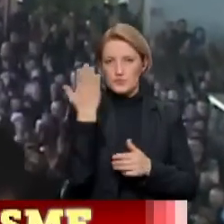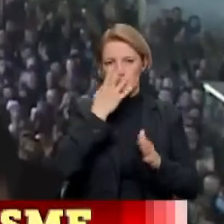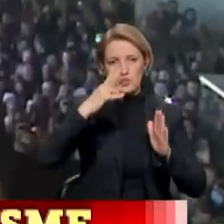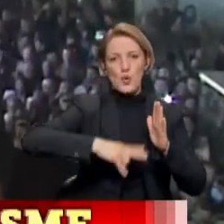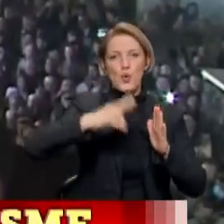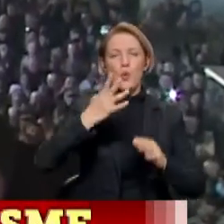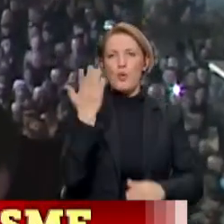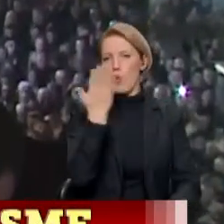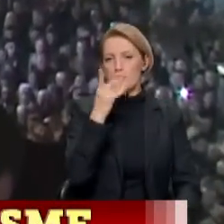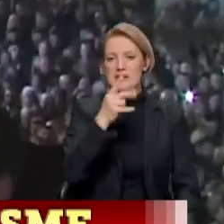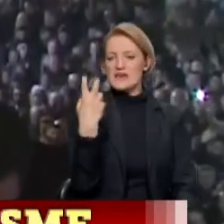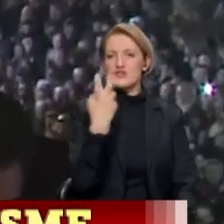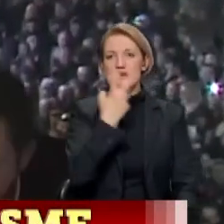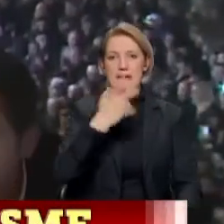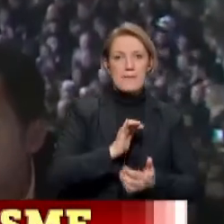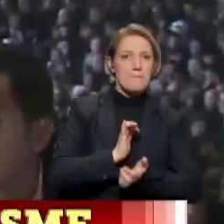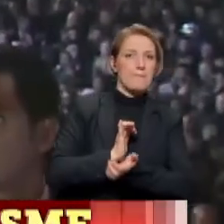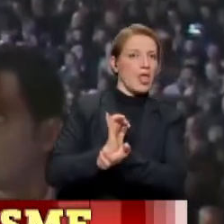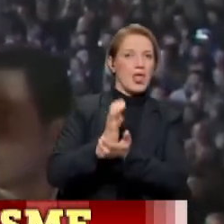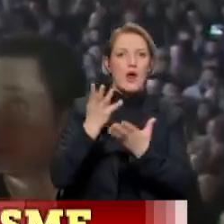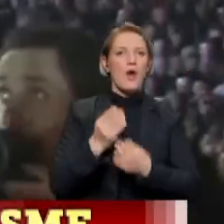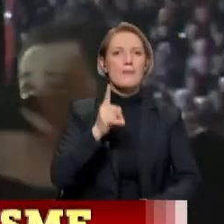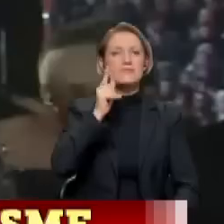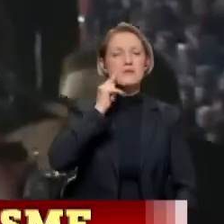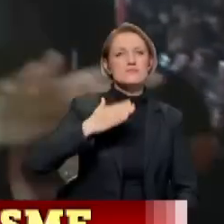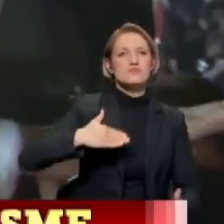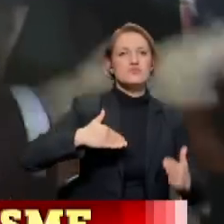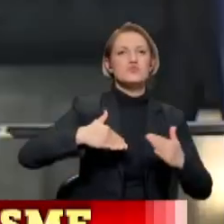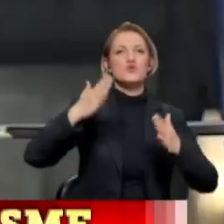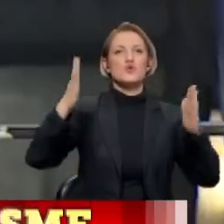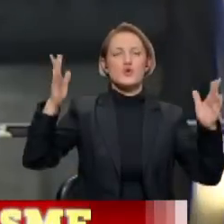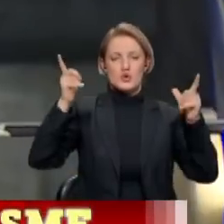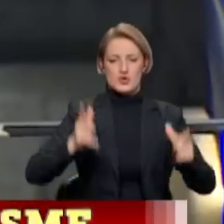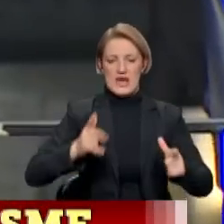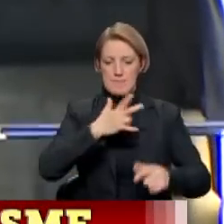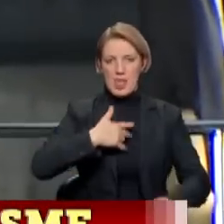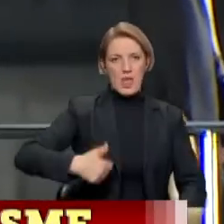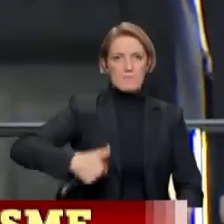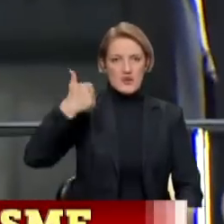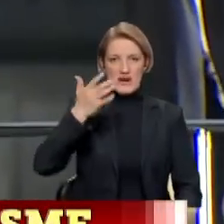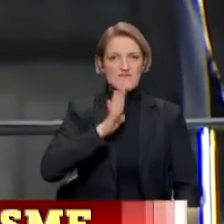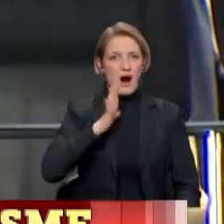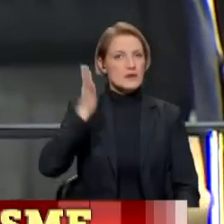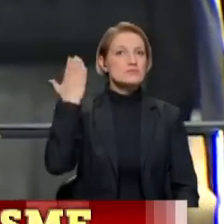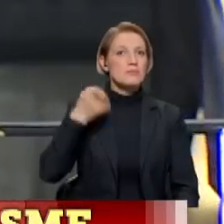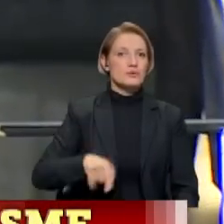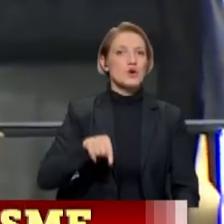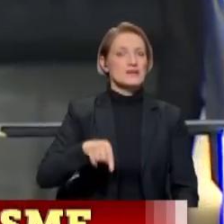okuduğu bir şiirle mahkum olan bir büyükşehir belediye başkanı vardı.